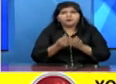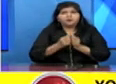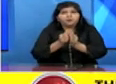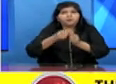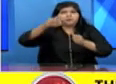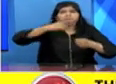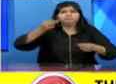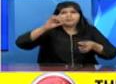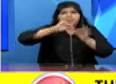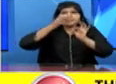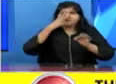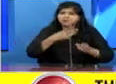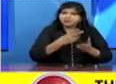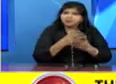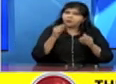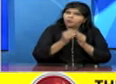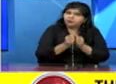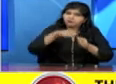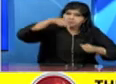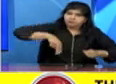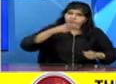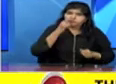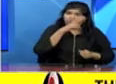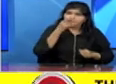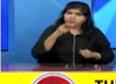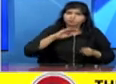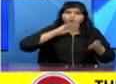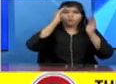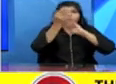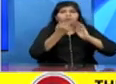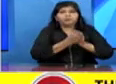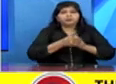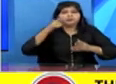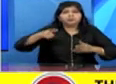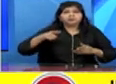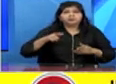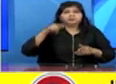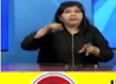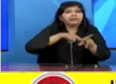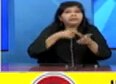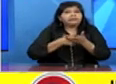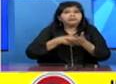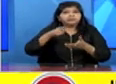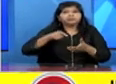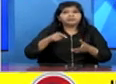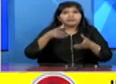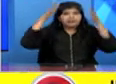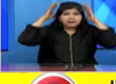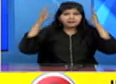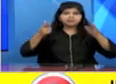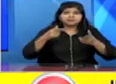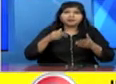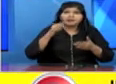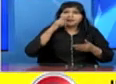वर्ष यानी 2020 को पूरा विश्व इंटरनेशनल ईयर ऑफ द नर्स एंड